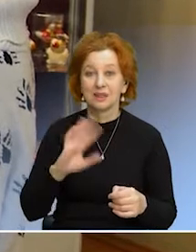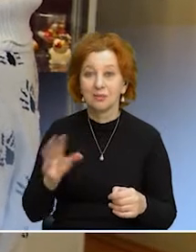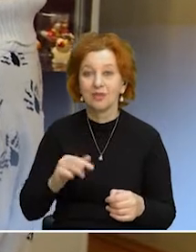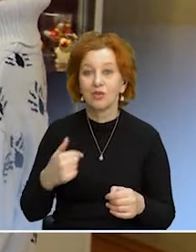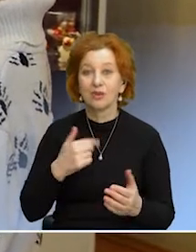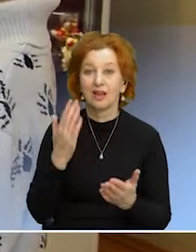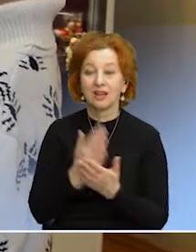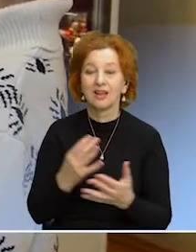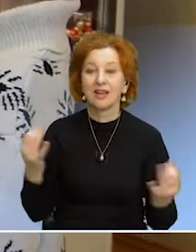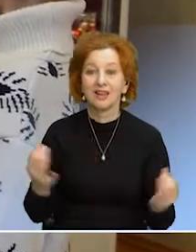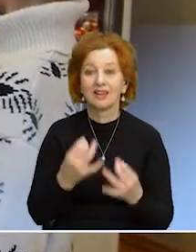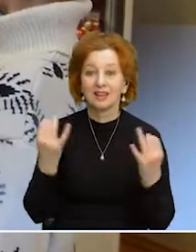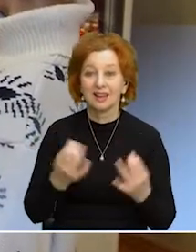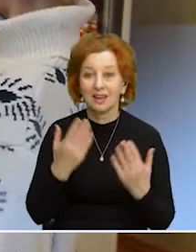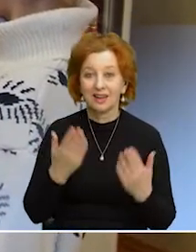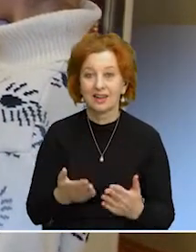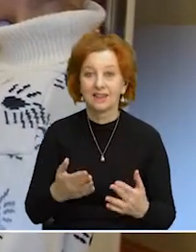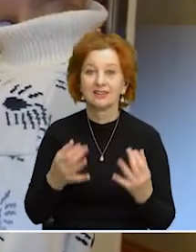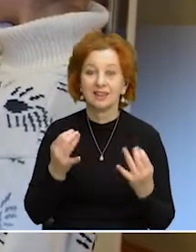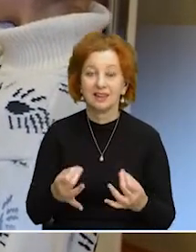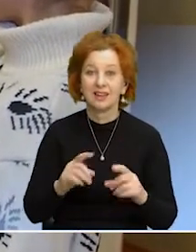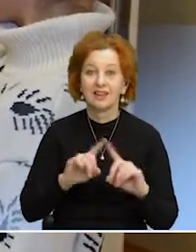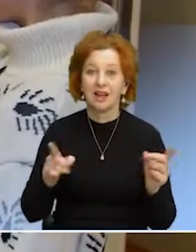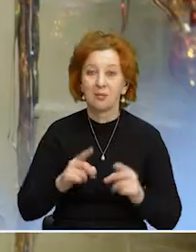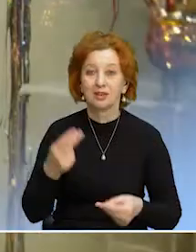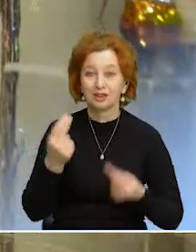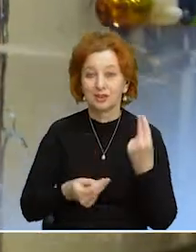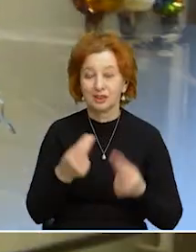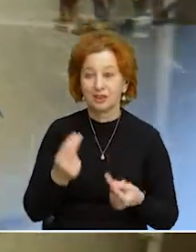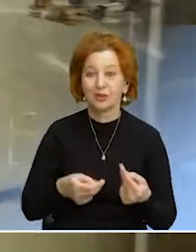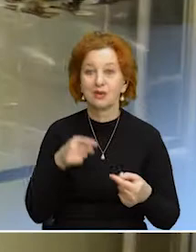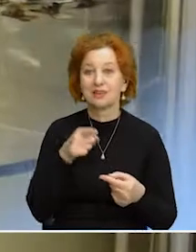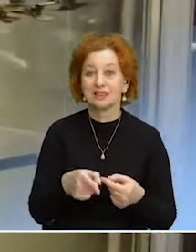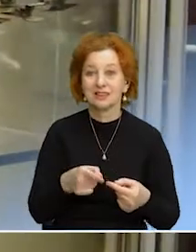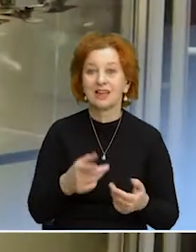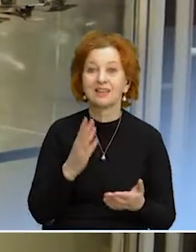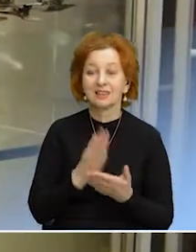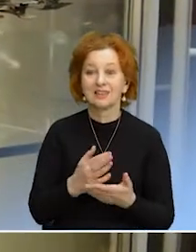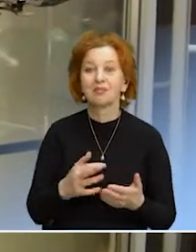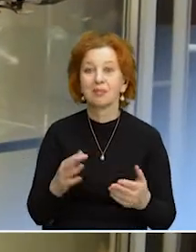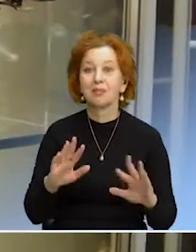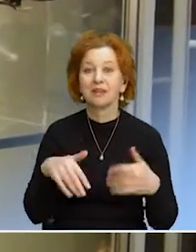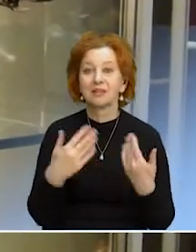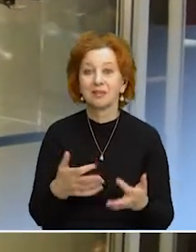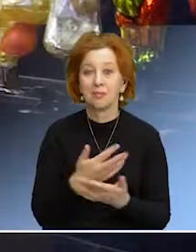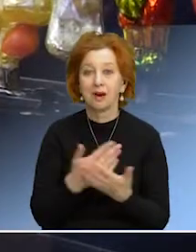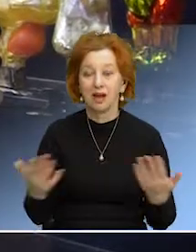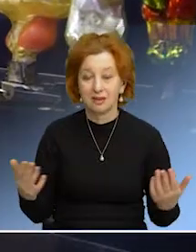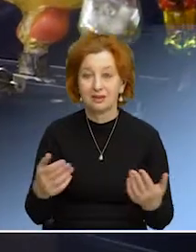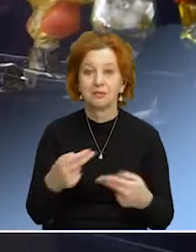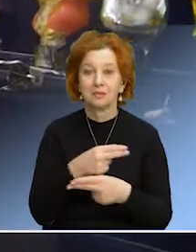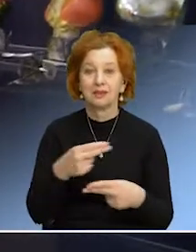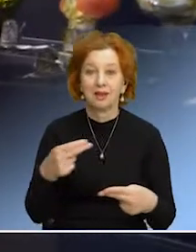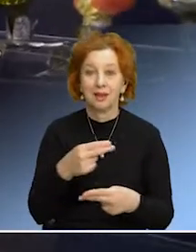о том, что у нас есть такие интересные и необычные игрушки. Здесь елочные игрушки представлены по разным